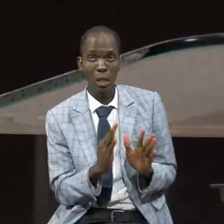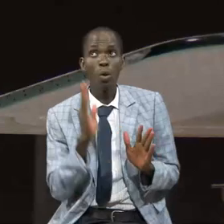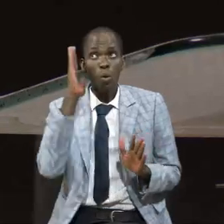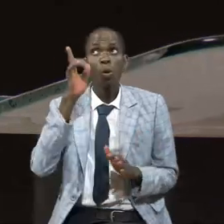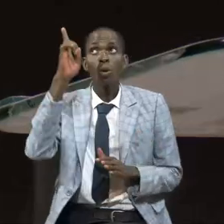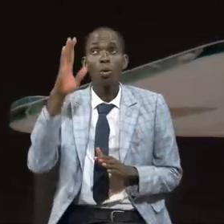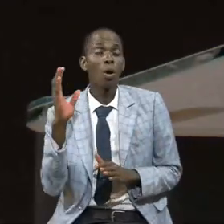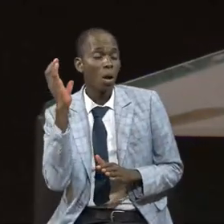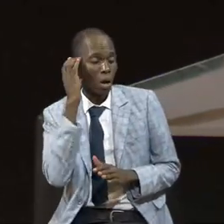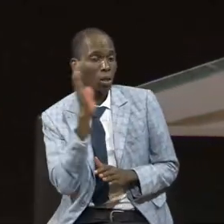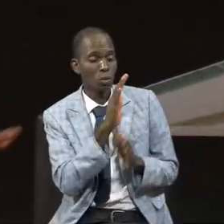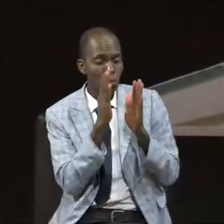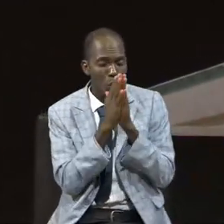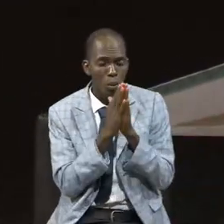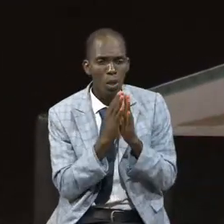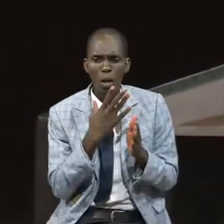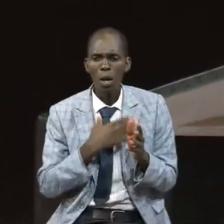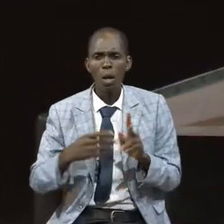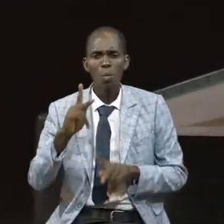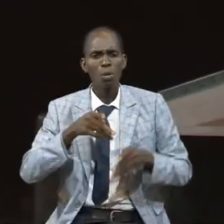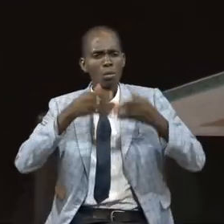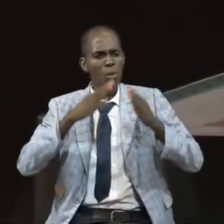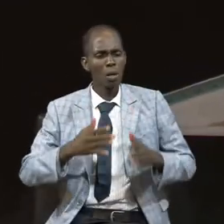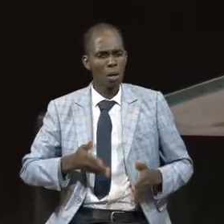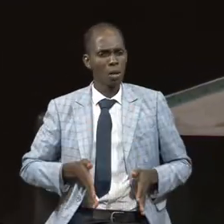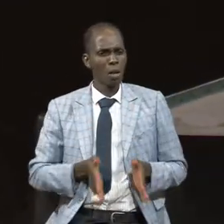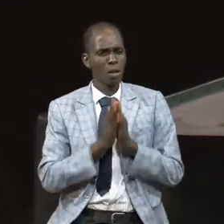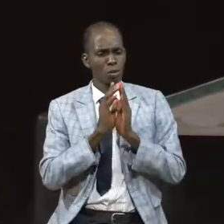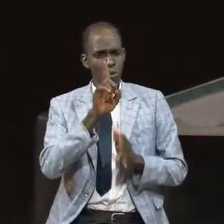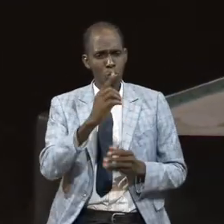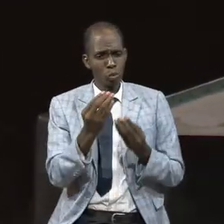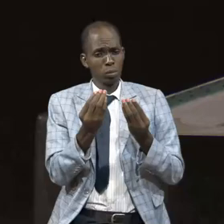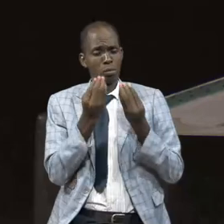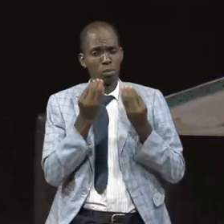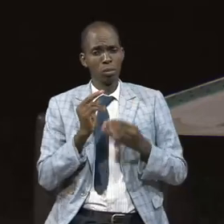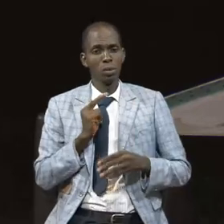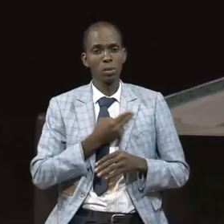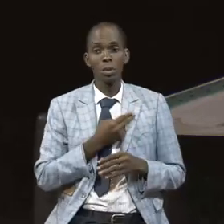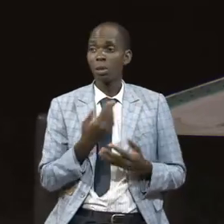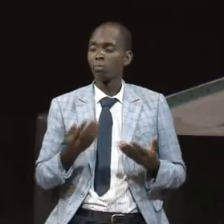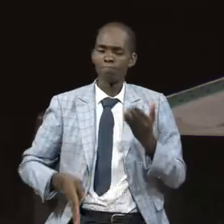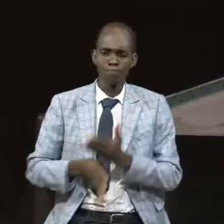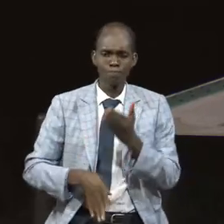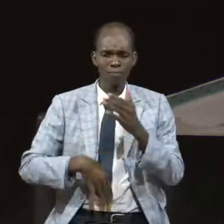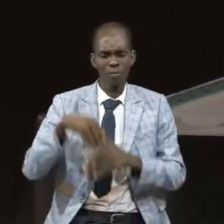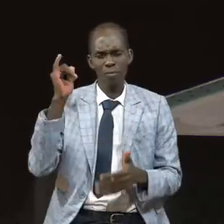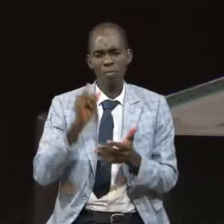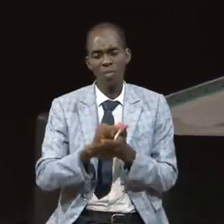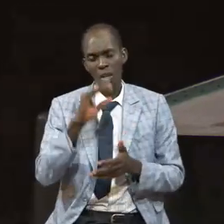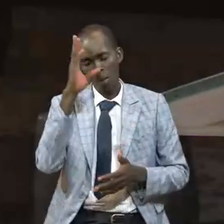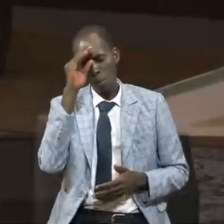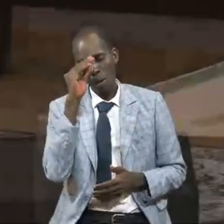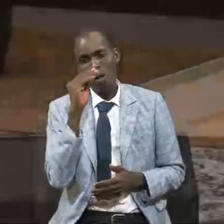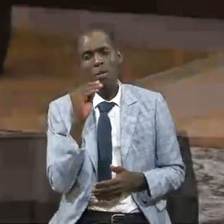l'ont chassé. Cet homme-là, même un nouveau converti, il a connu des temps difficiles, il a rencontré des